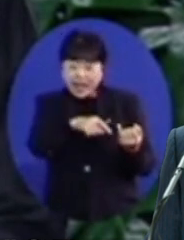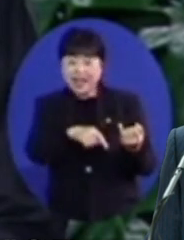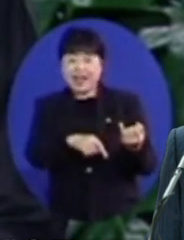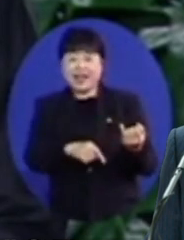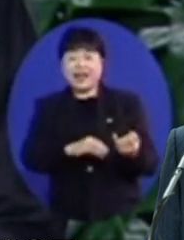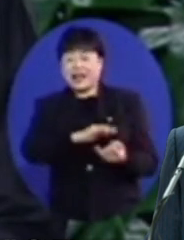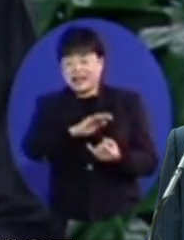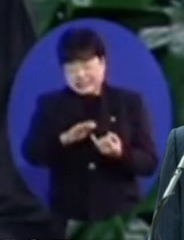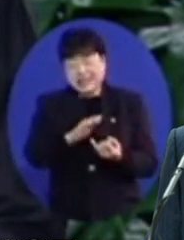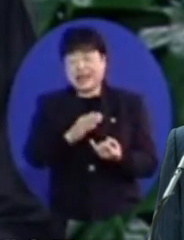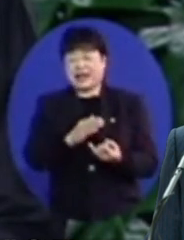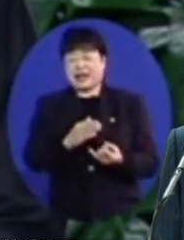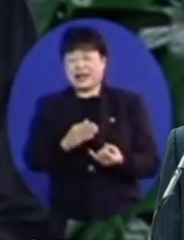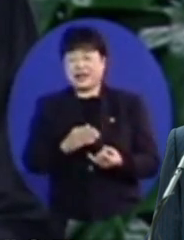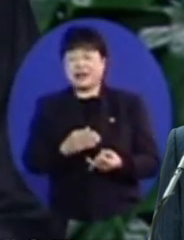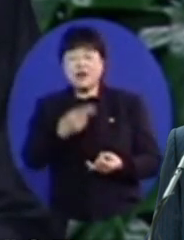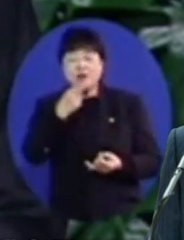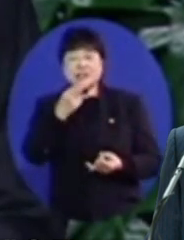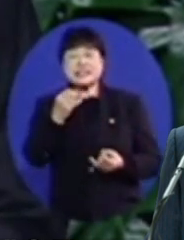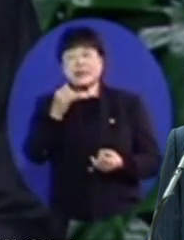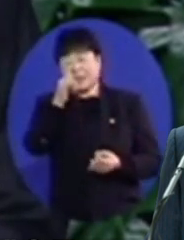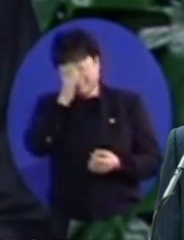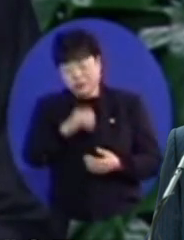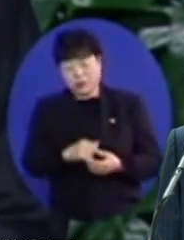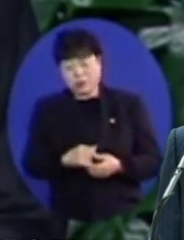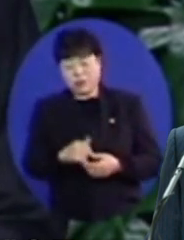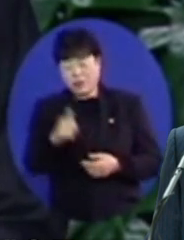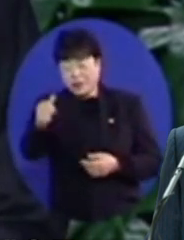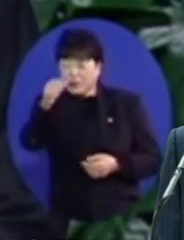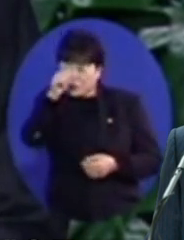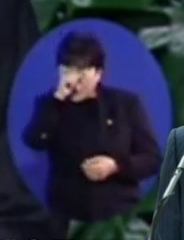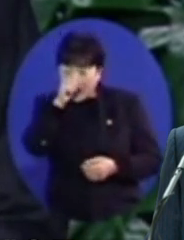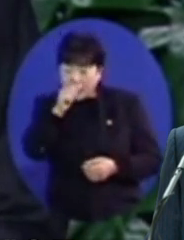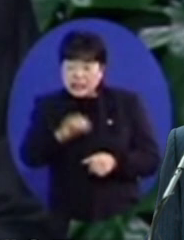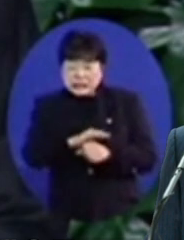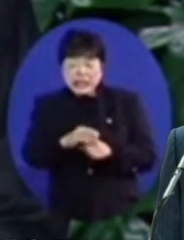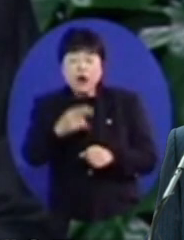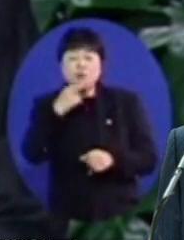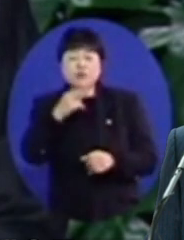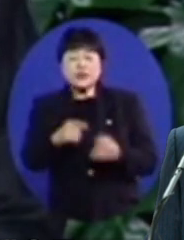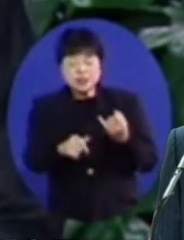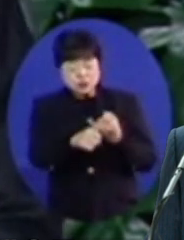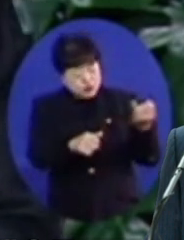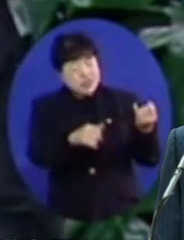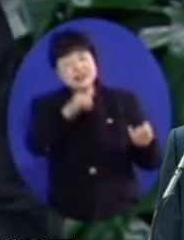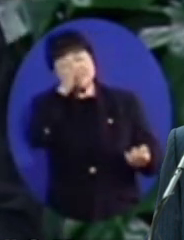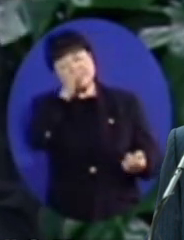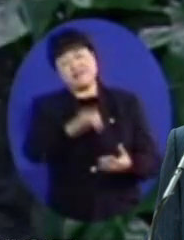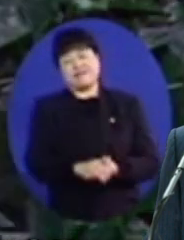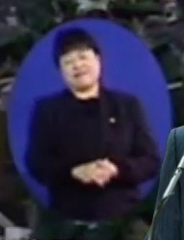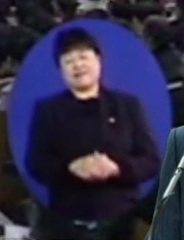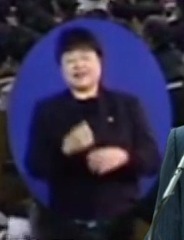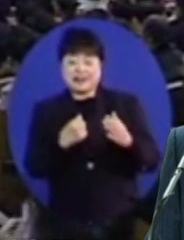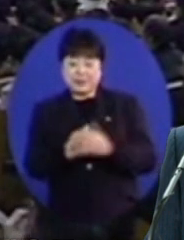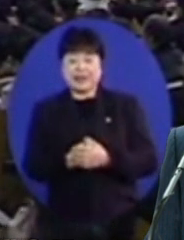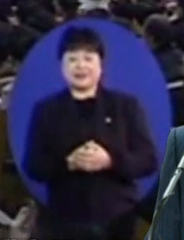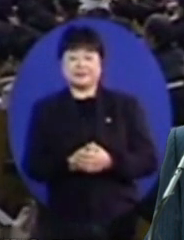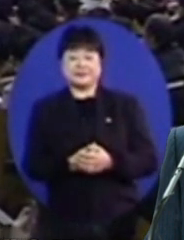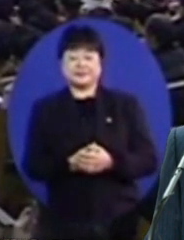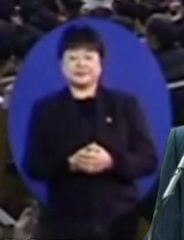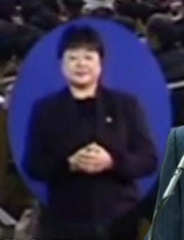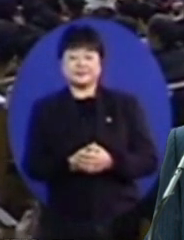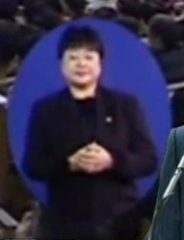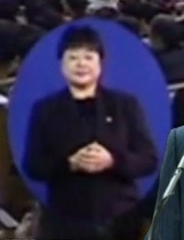사랑하지 않는 남편이 많고 남편을 좋아해도 사랑하지 않는 아내가 많이 있는 것임을 그러므로